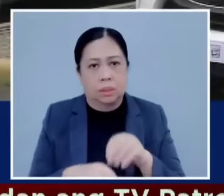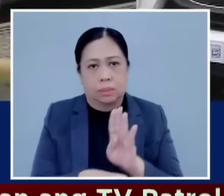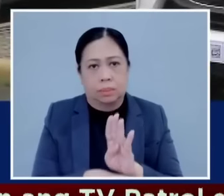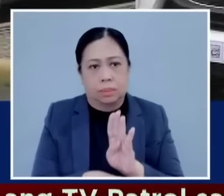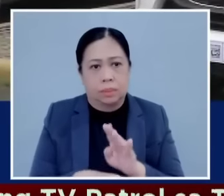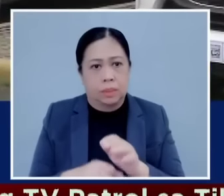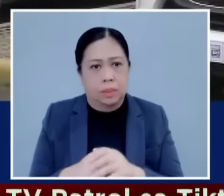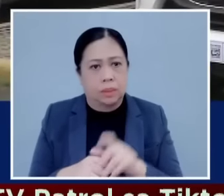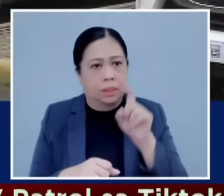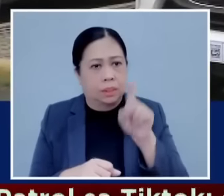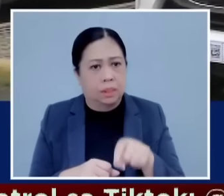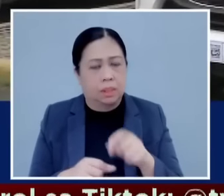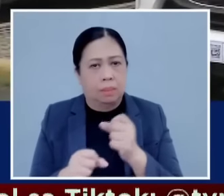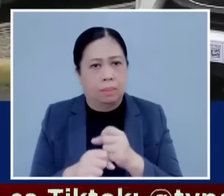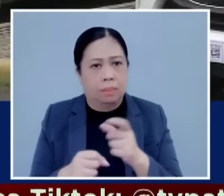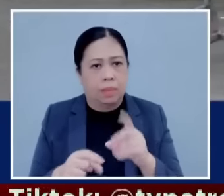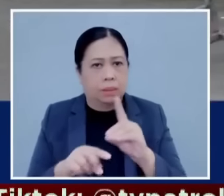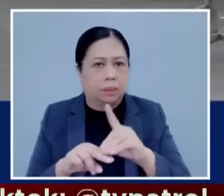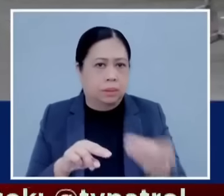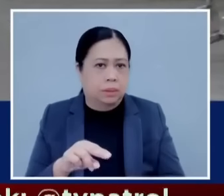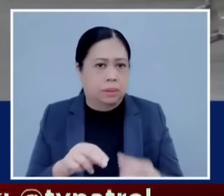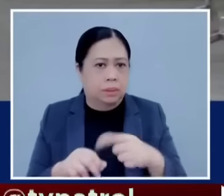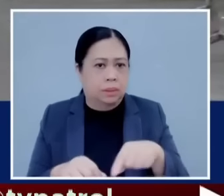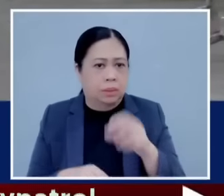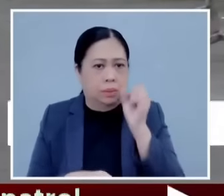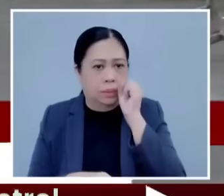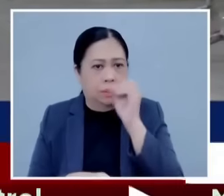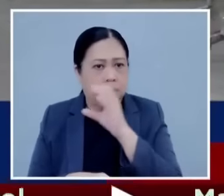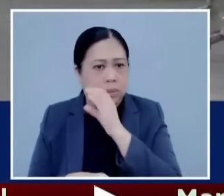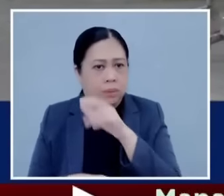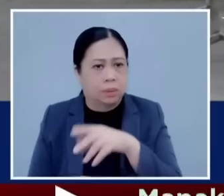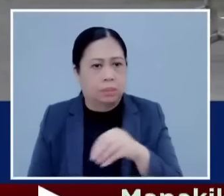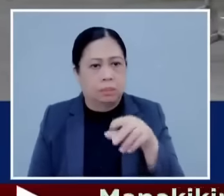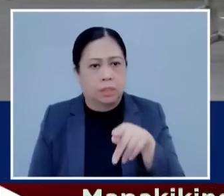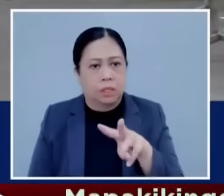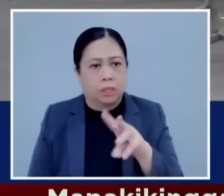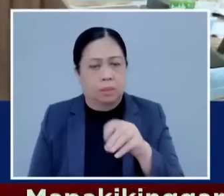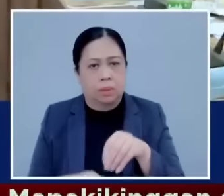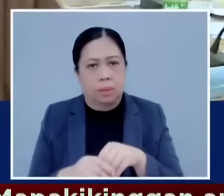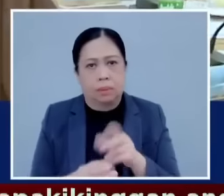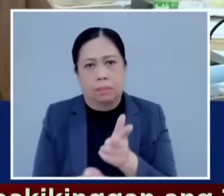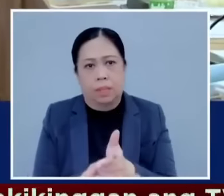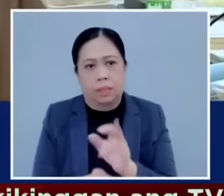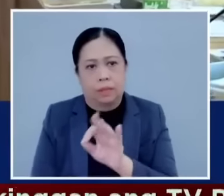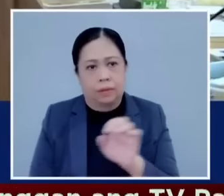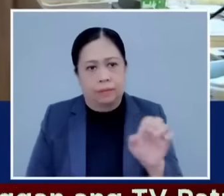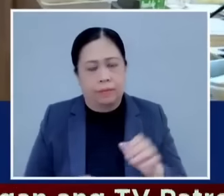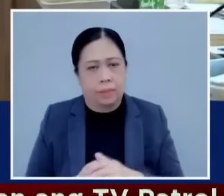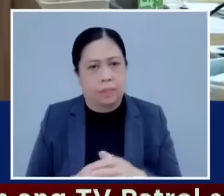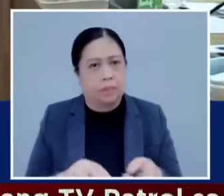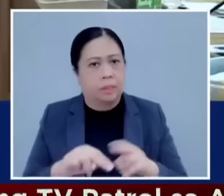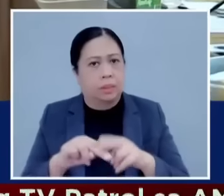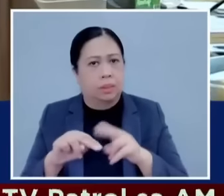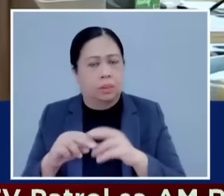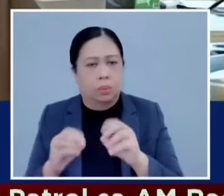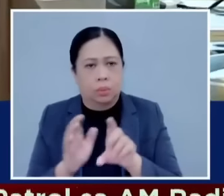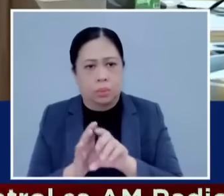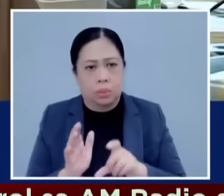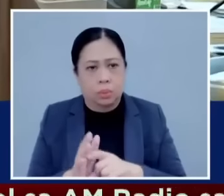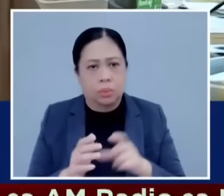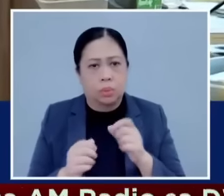na dapat may diskwento rin ang mga senior citizen at PWD sa parking fee. Dumarami rin ang mga mambabatas